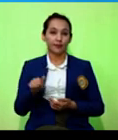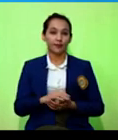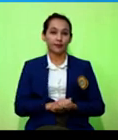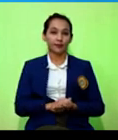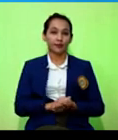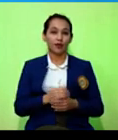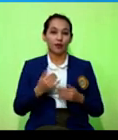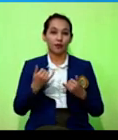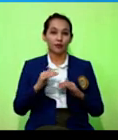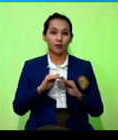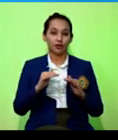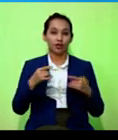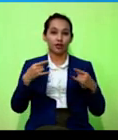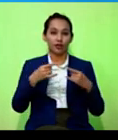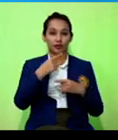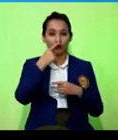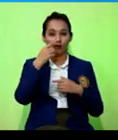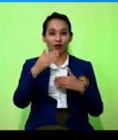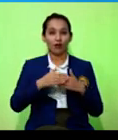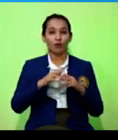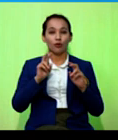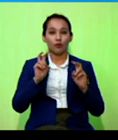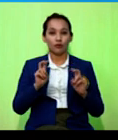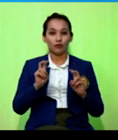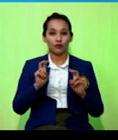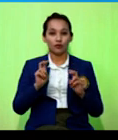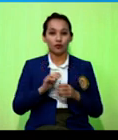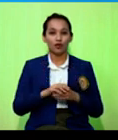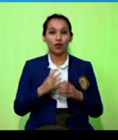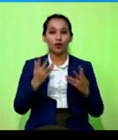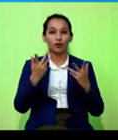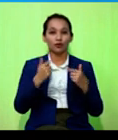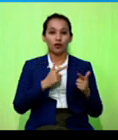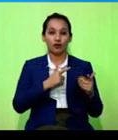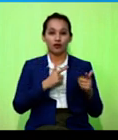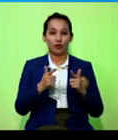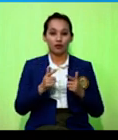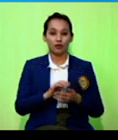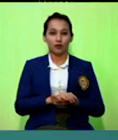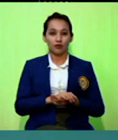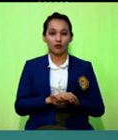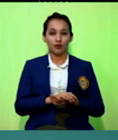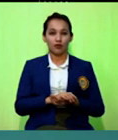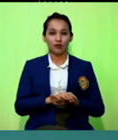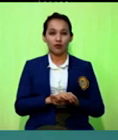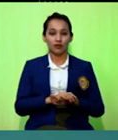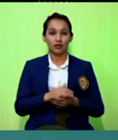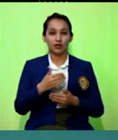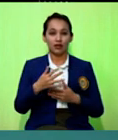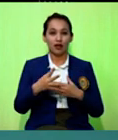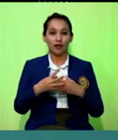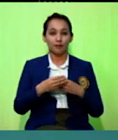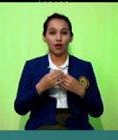Bolajonlar, endi ekran yoniga yaqinroq kelib, og'zaki hisoblashga tayyorlaning. Keling bolajonlar, biz sizlar